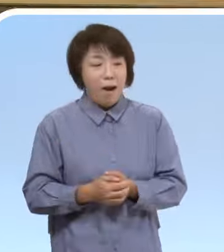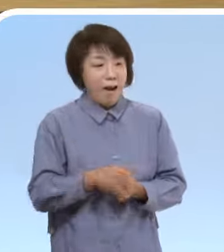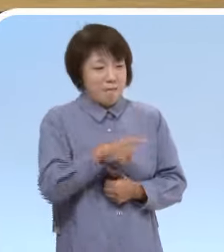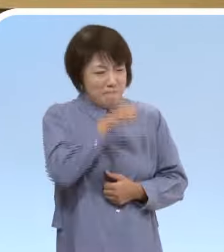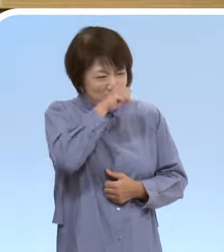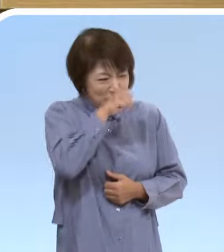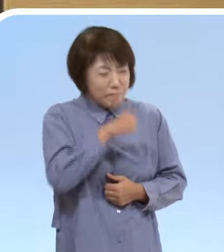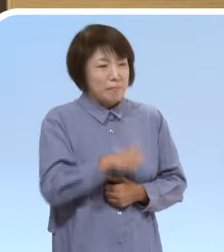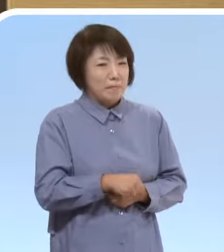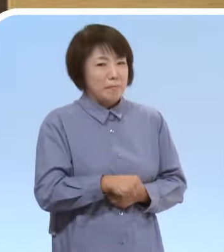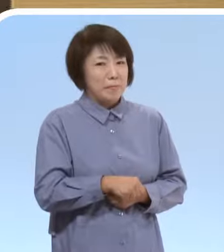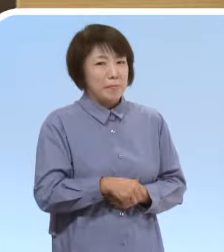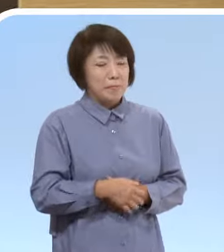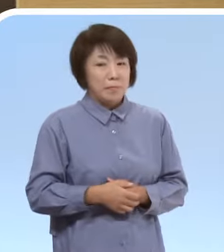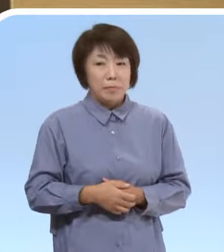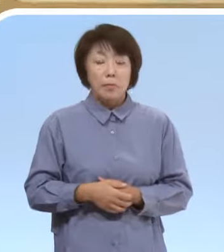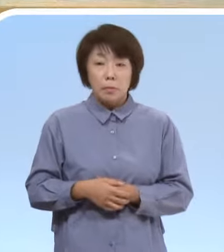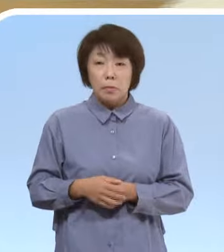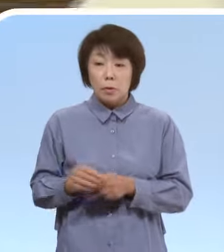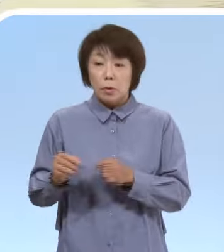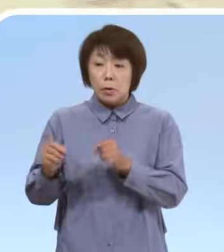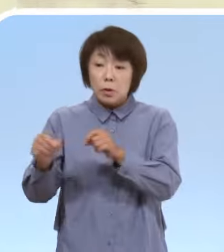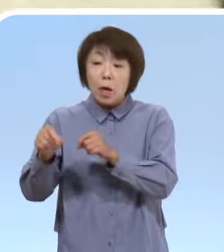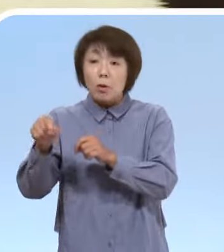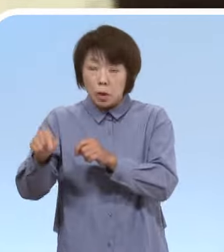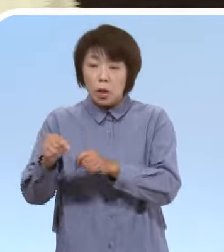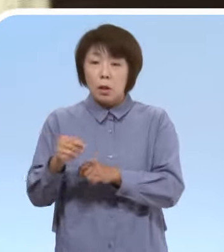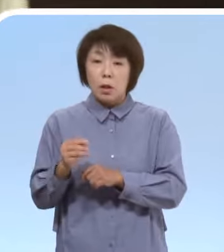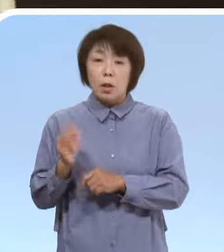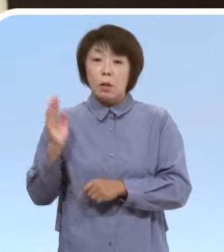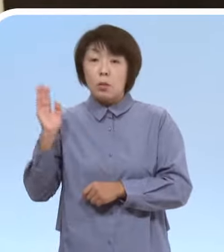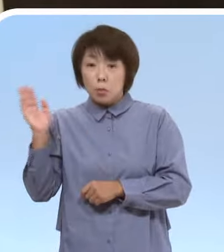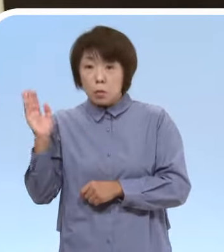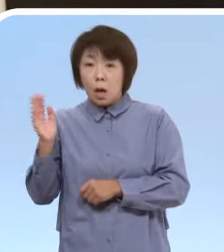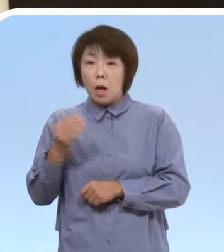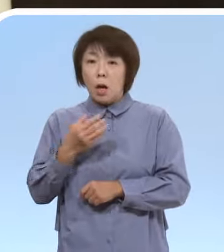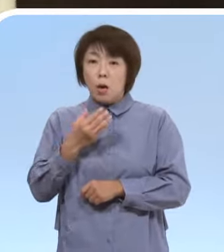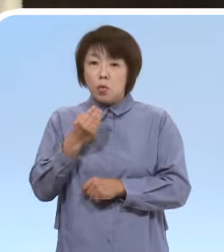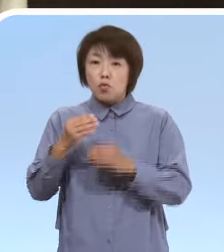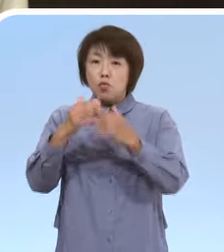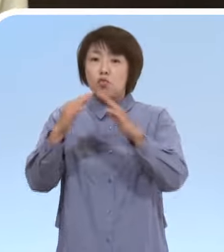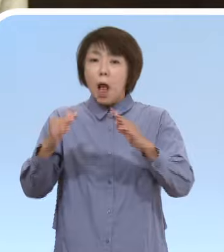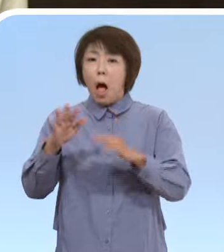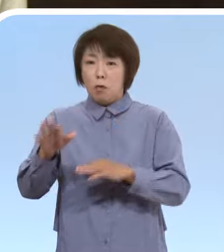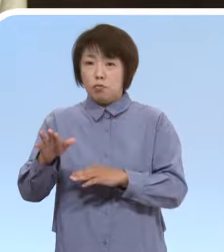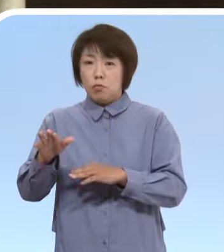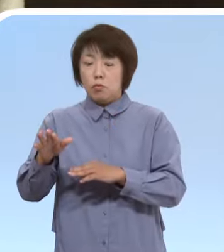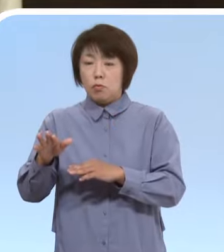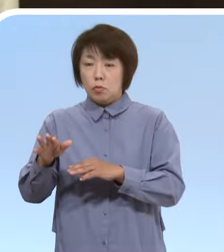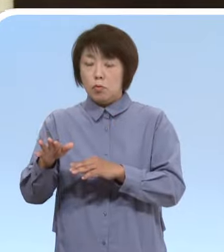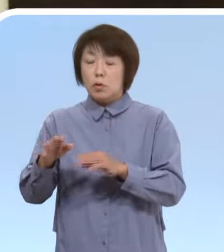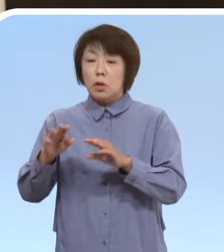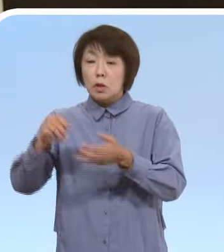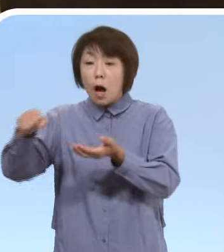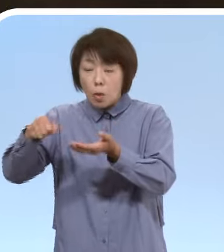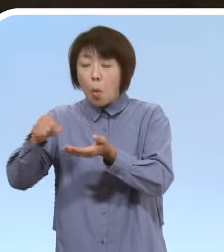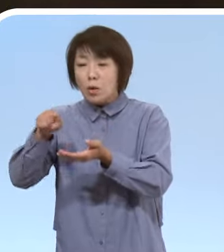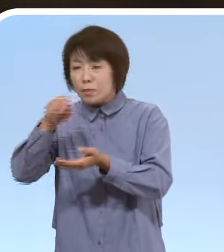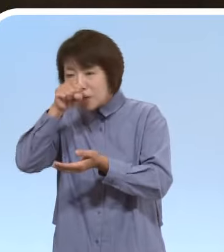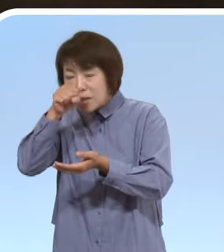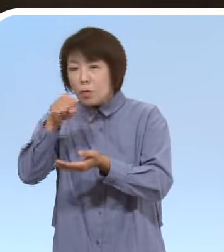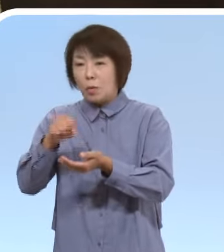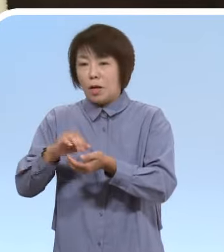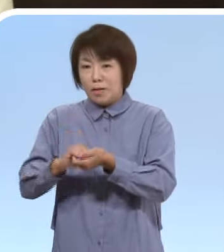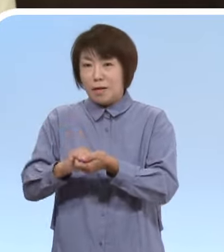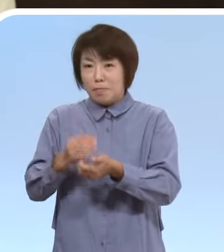ちゃいいめっちゃいいですね。 ちょっと行ったところに福倉さんってあるんだけど、はい、そこのかき氷がなんか季節限定ですごいいいみたいなんで、ぜひぜ